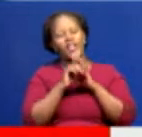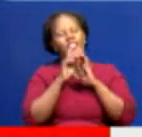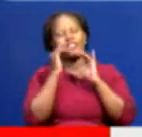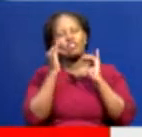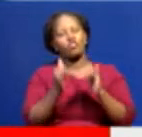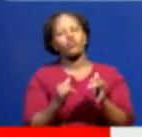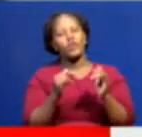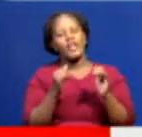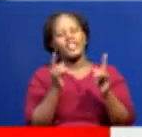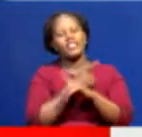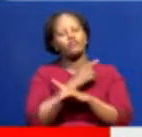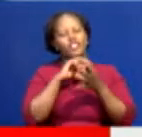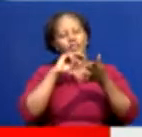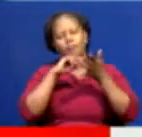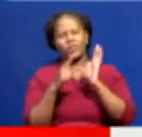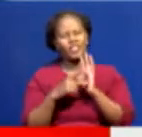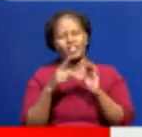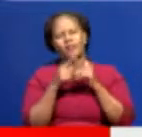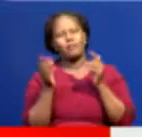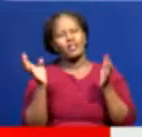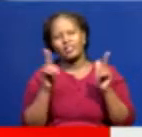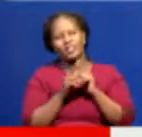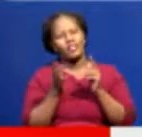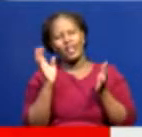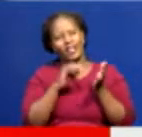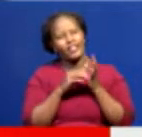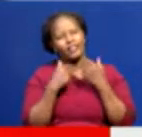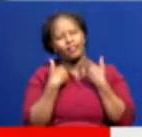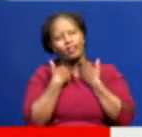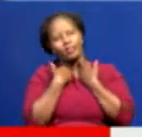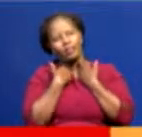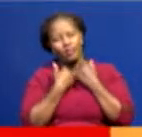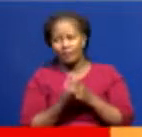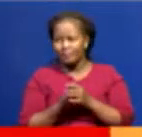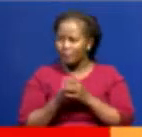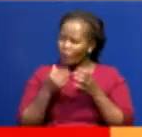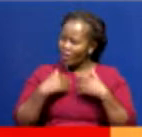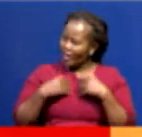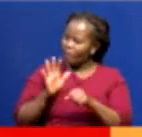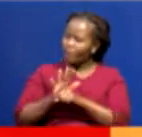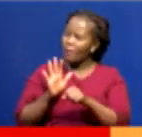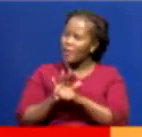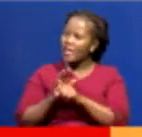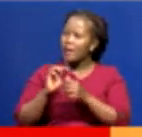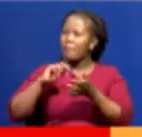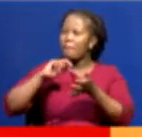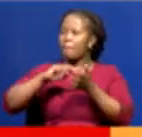na unapata ya kwamba kuna ile bado inakwama? Well, miradi ziko nyingi sana ambazo